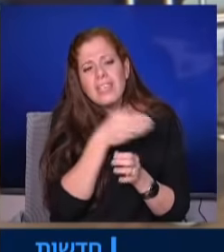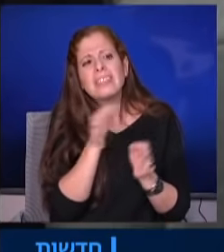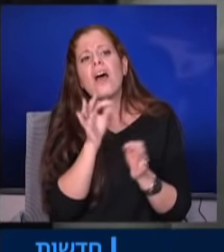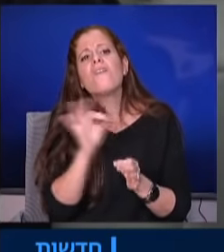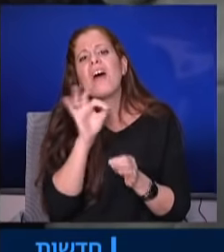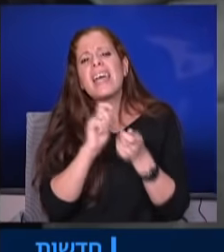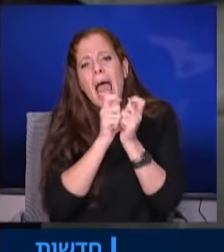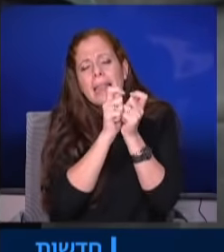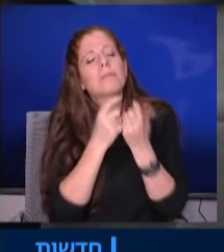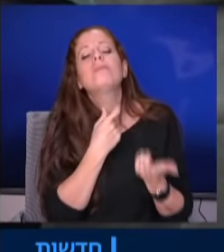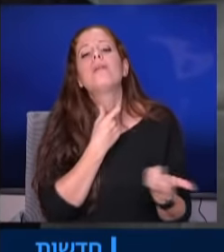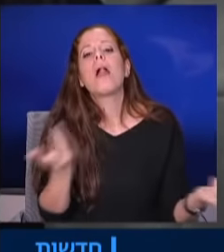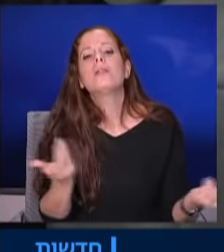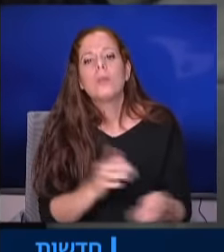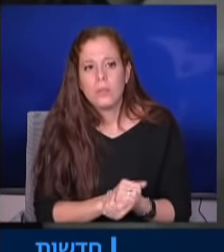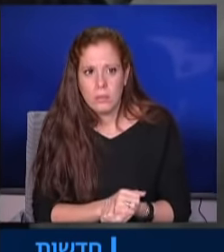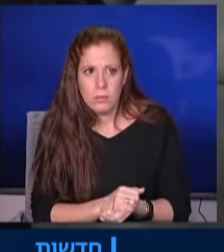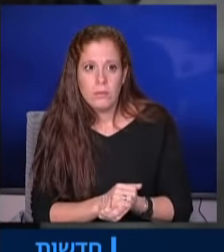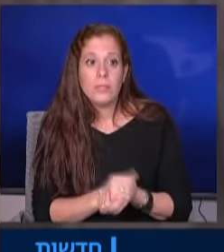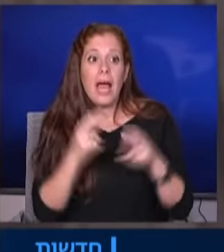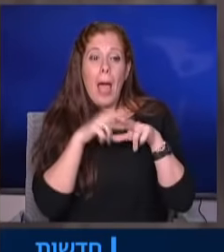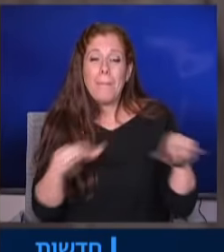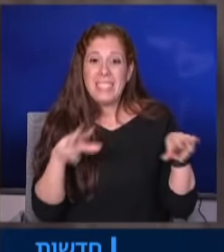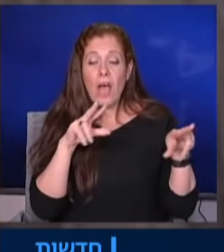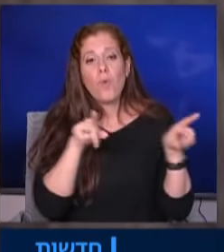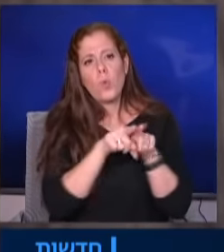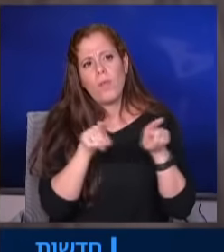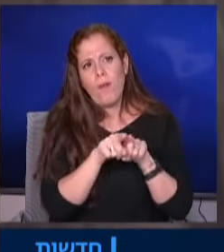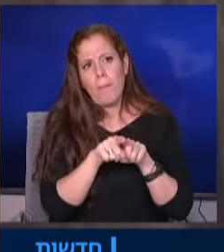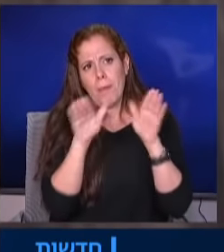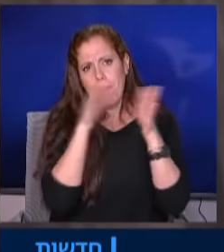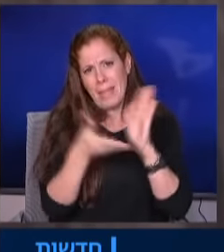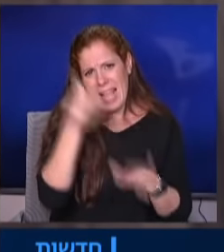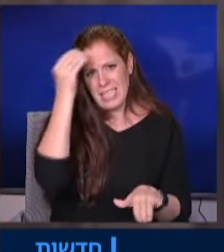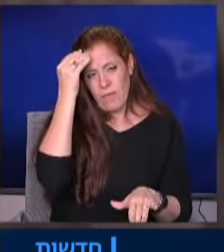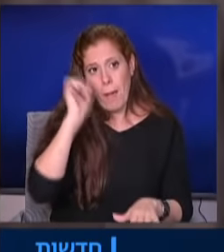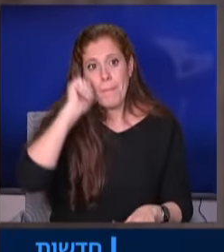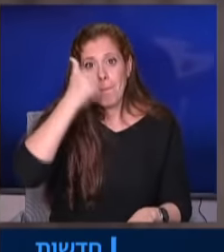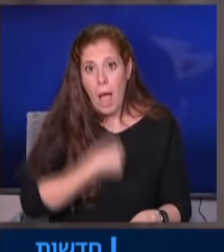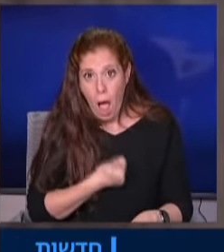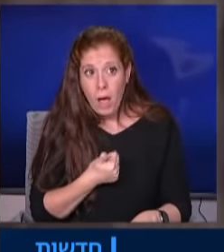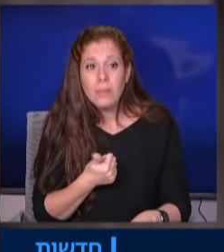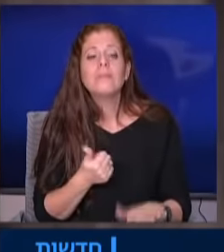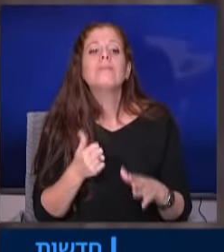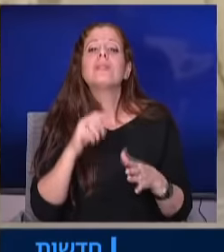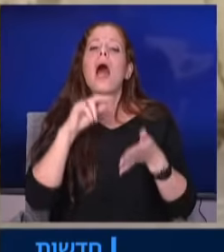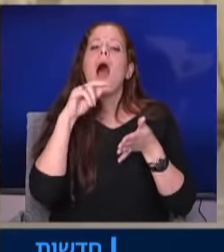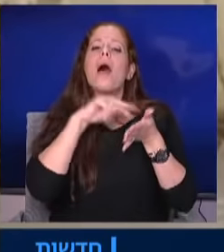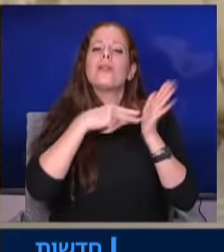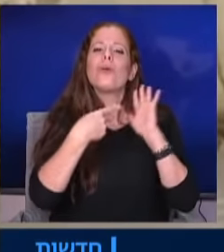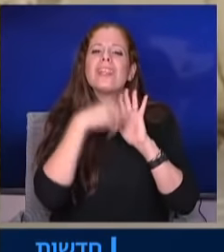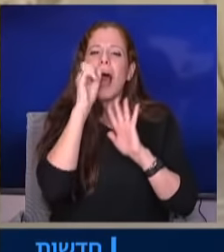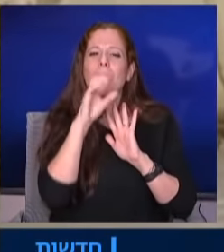לעשות. המצב דומה בכל מוסדות החינוך. ממחר, אחרי תקופה ארוכה מאוד, נעלם מתווה הרמזור.